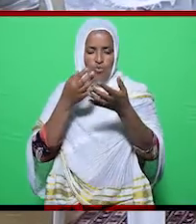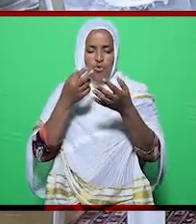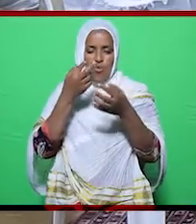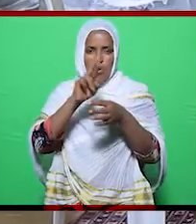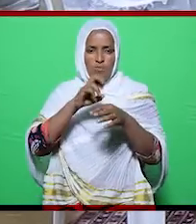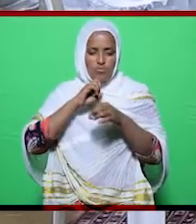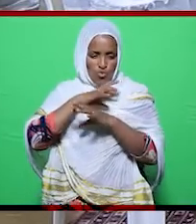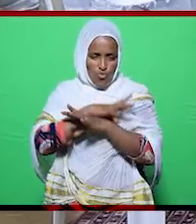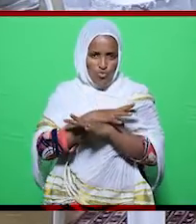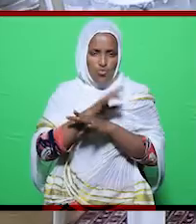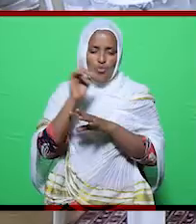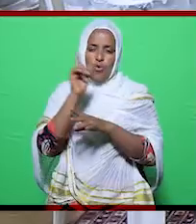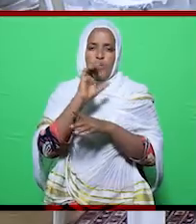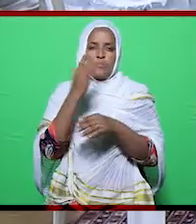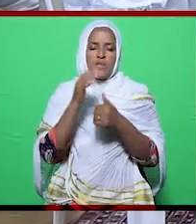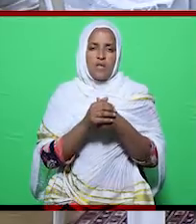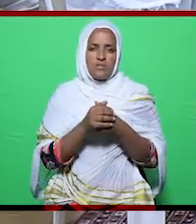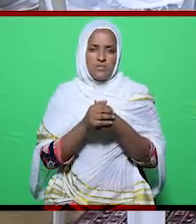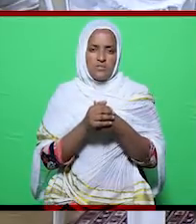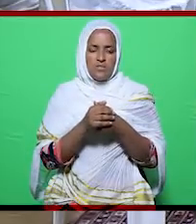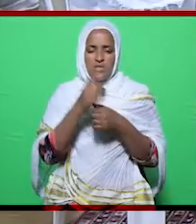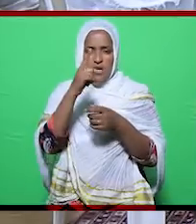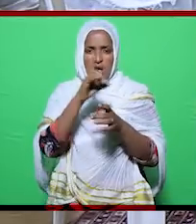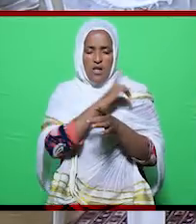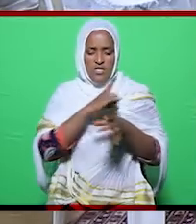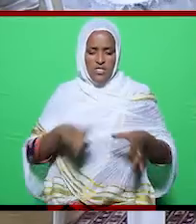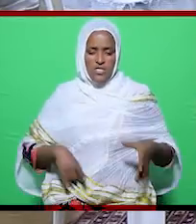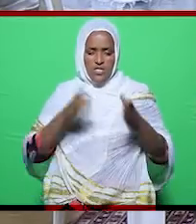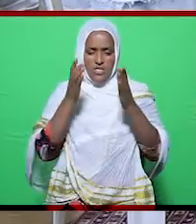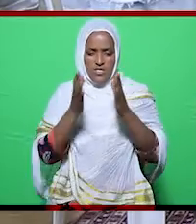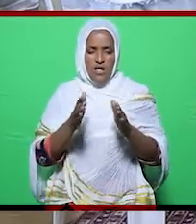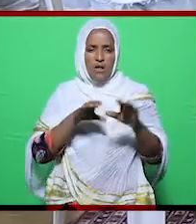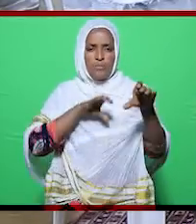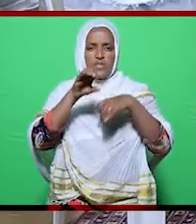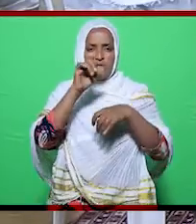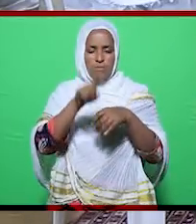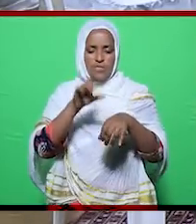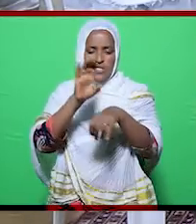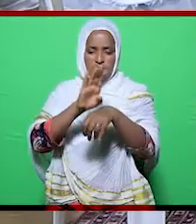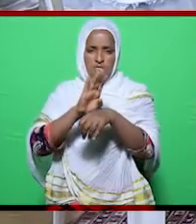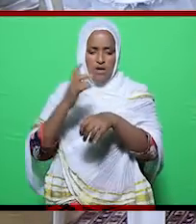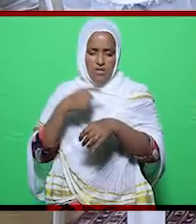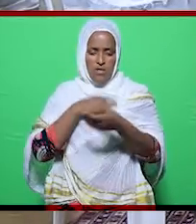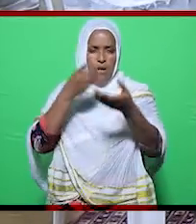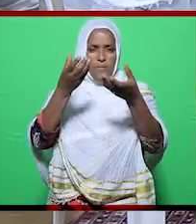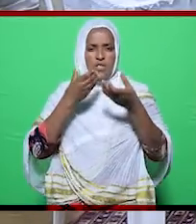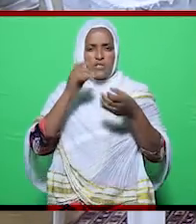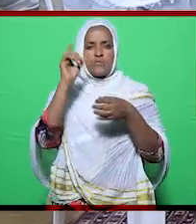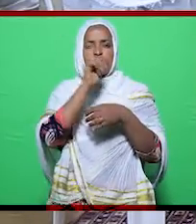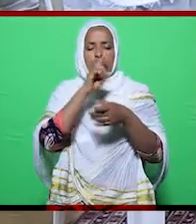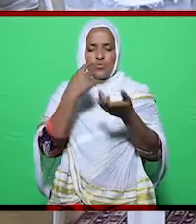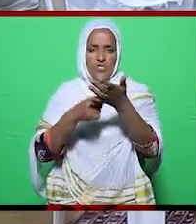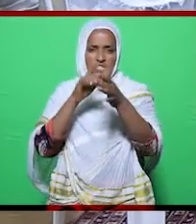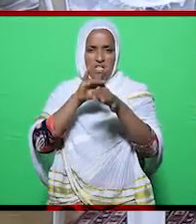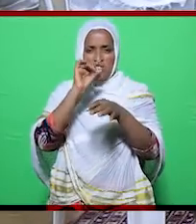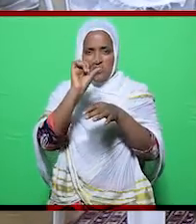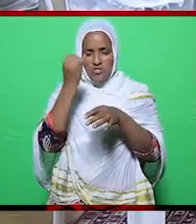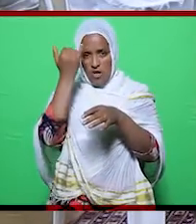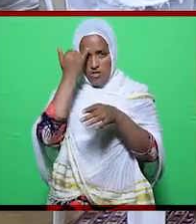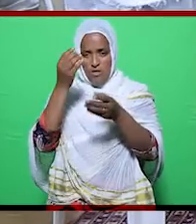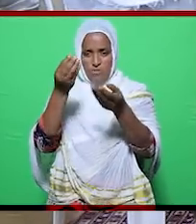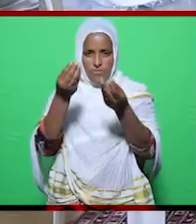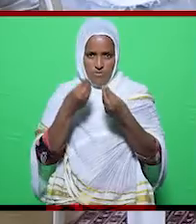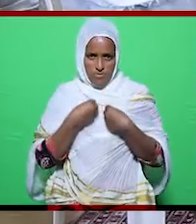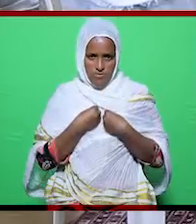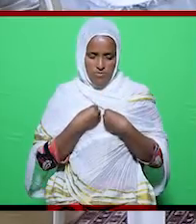እቃዎች ወይ ማቴሪያሎችም ይሄ ዘላለም የሚቆሙ አይሆኑም እና እንደው ሲያረጁ ሲቀደዱ ወይ